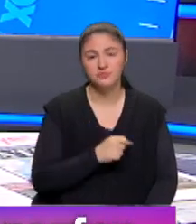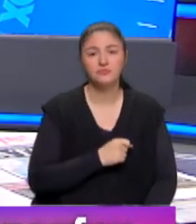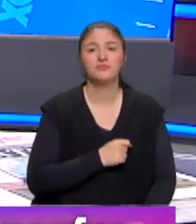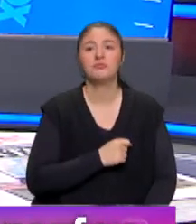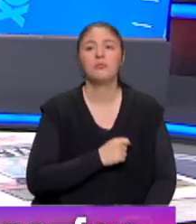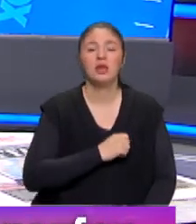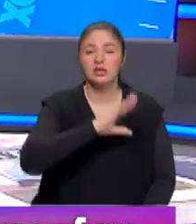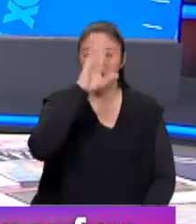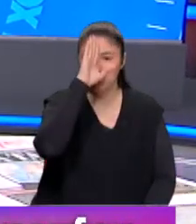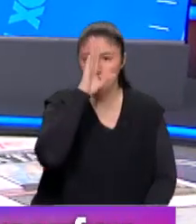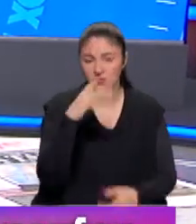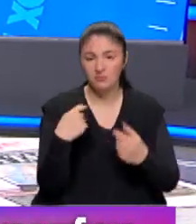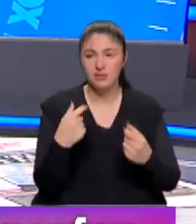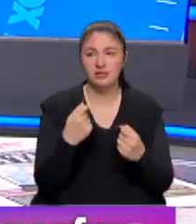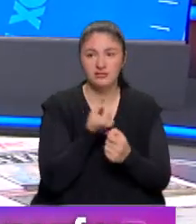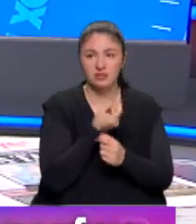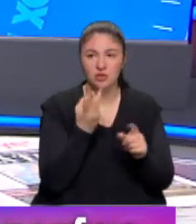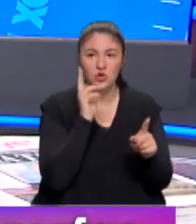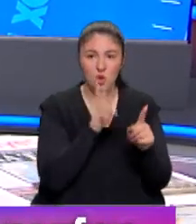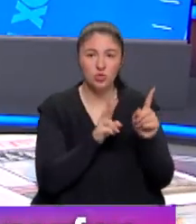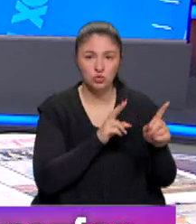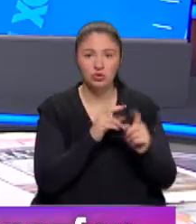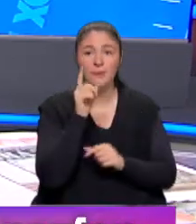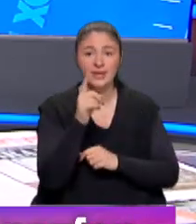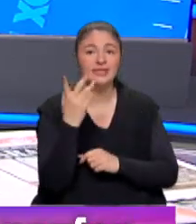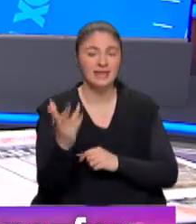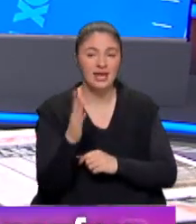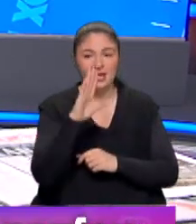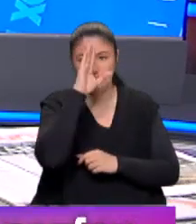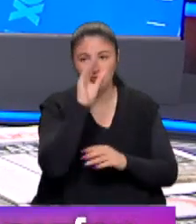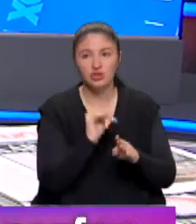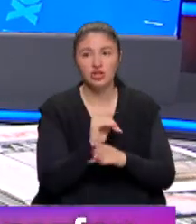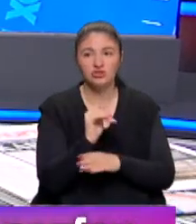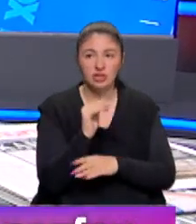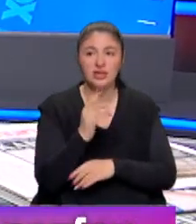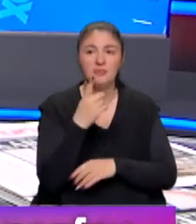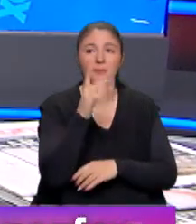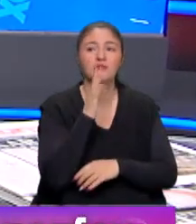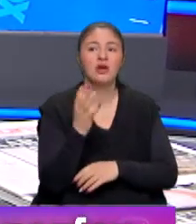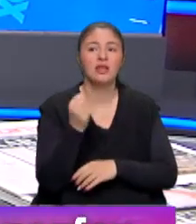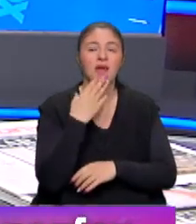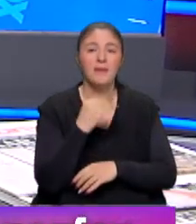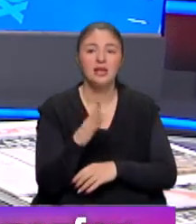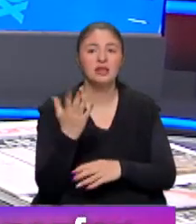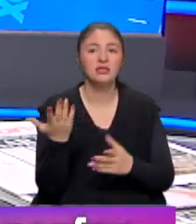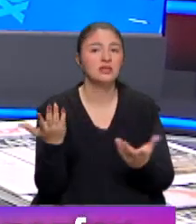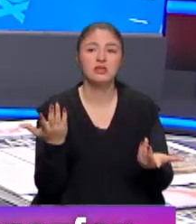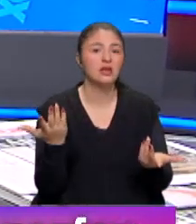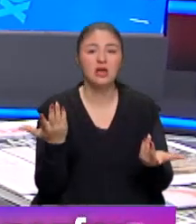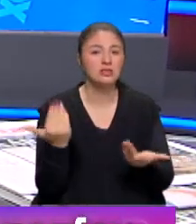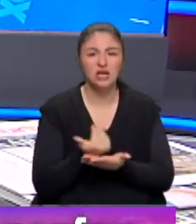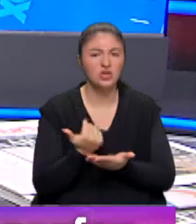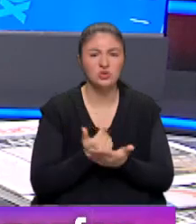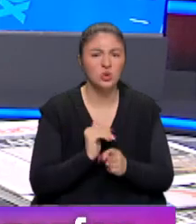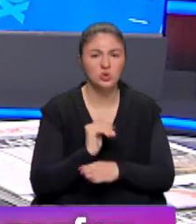göndermiş. İstanbul'daki maliyet rakamını gördünüz. Bir de İstanbul'da yaşayan 7500 lira alan emekli